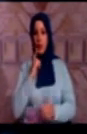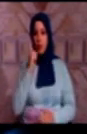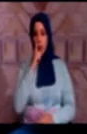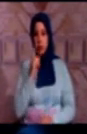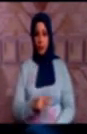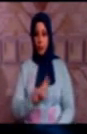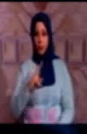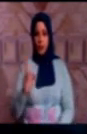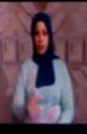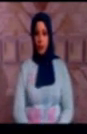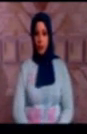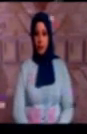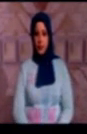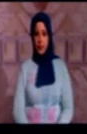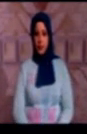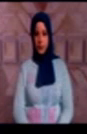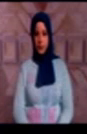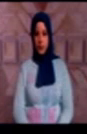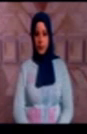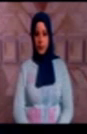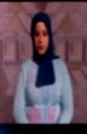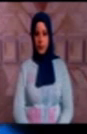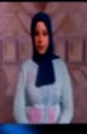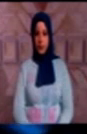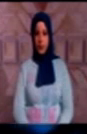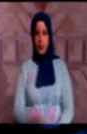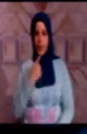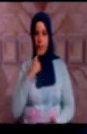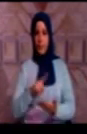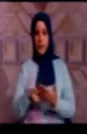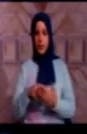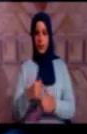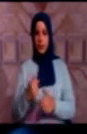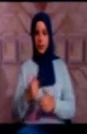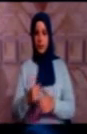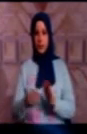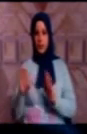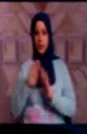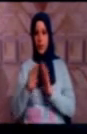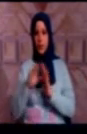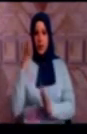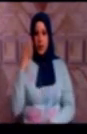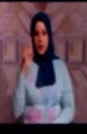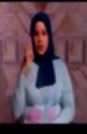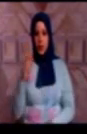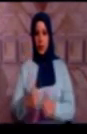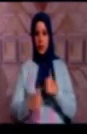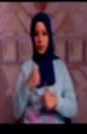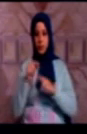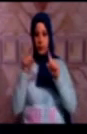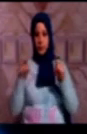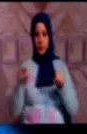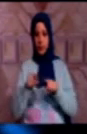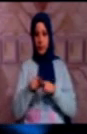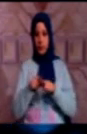لكن ما زال بالنسبه للتنسيق المجموع بتاع الثانويه العامه هو اعدل